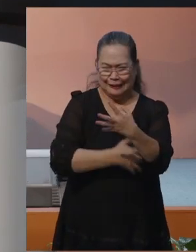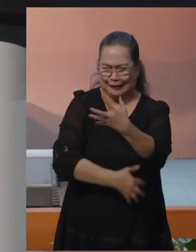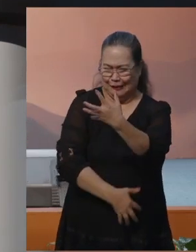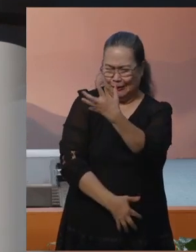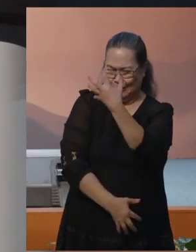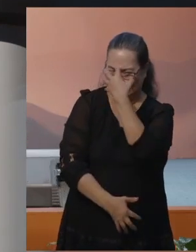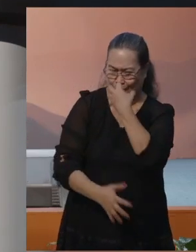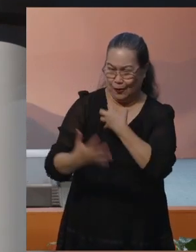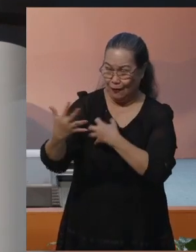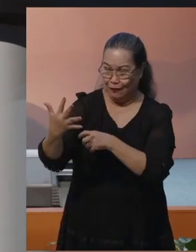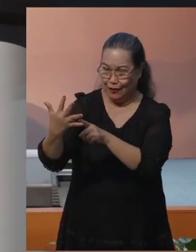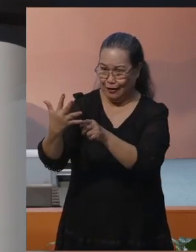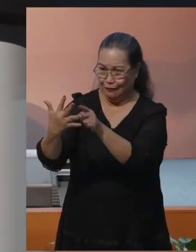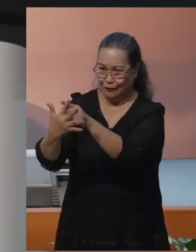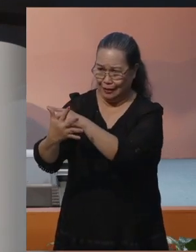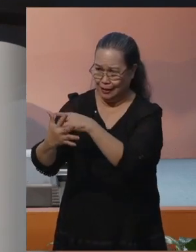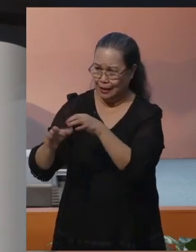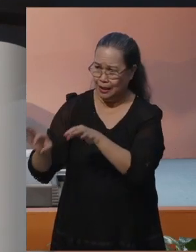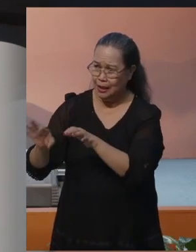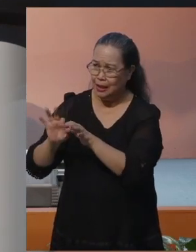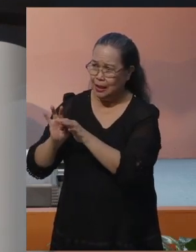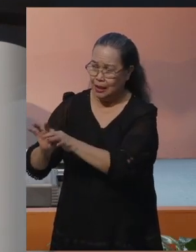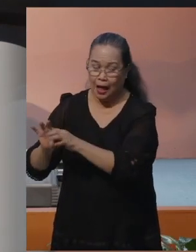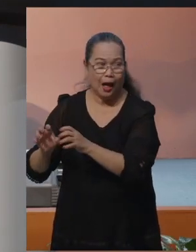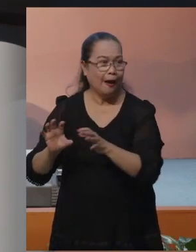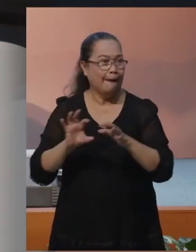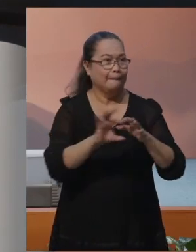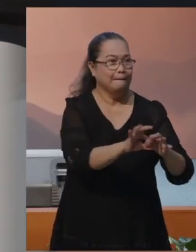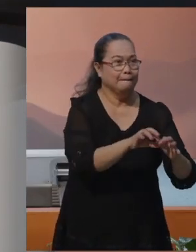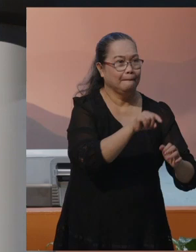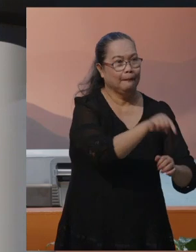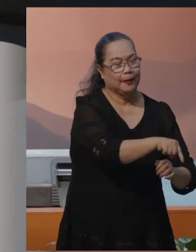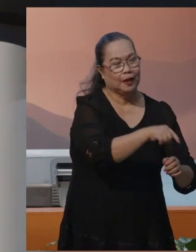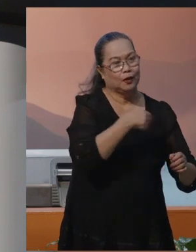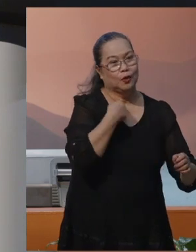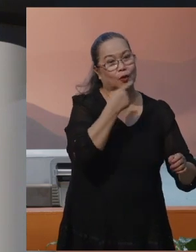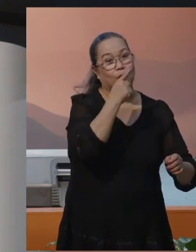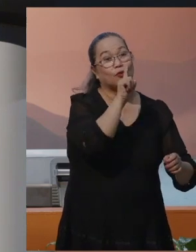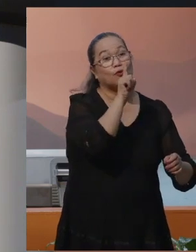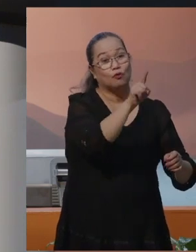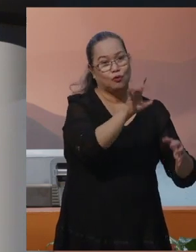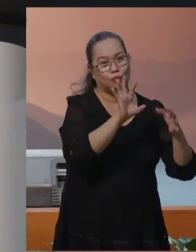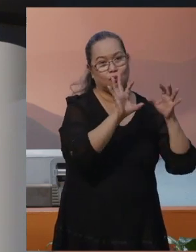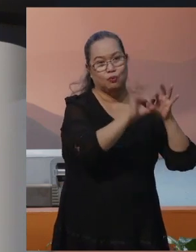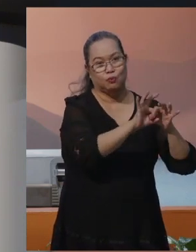Gibeon at ito ay nakahanap ng paraan para sila ay hindi